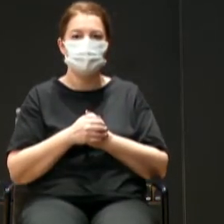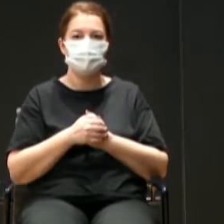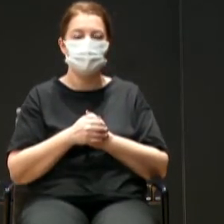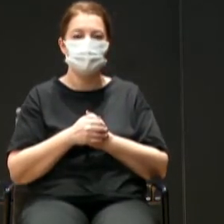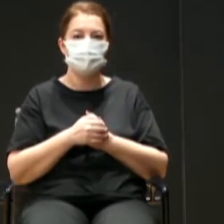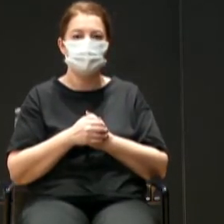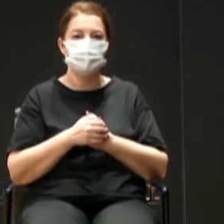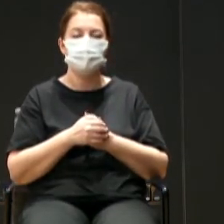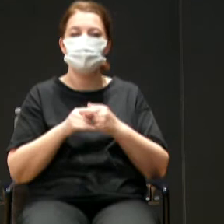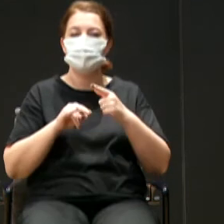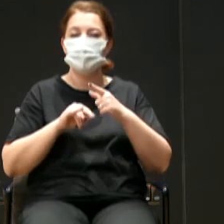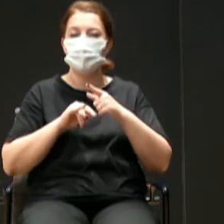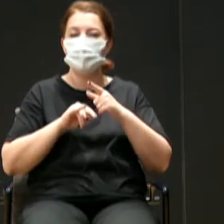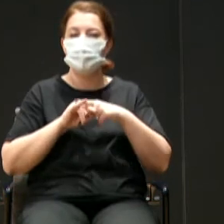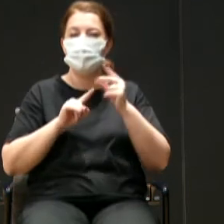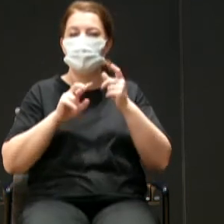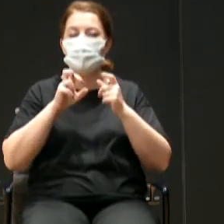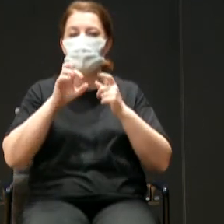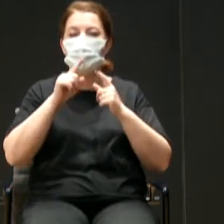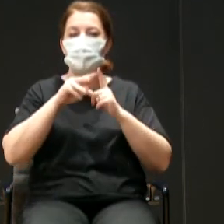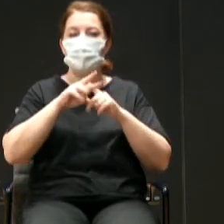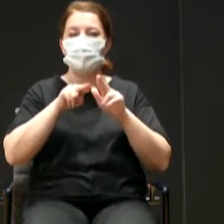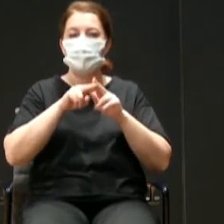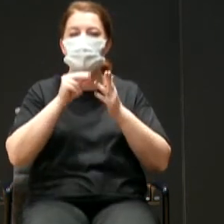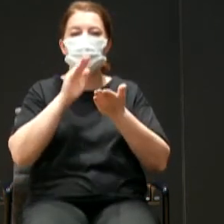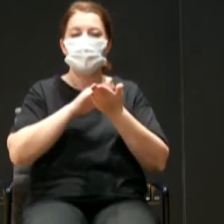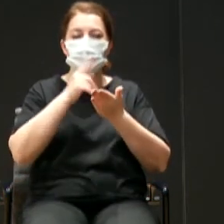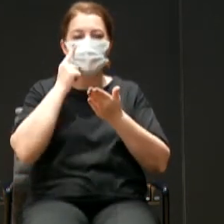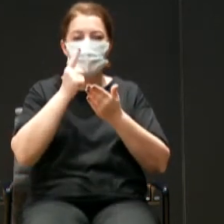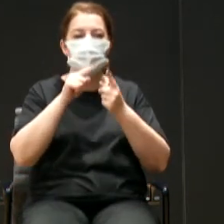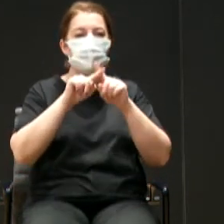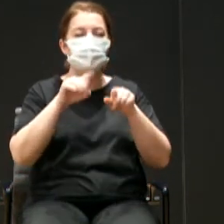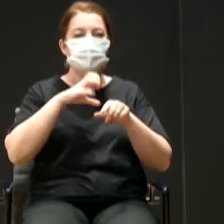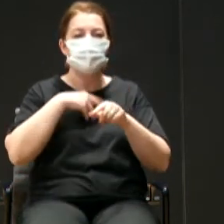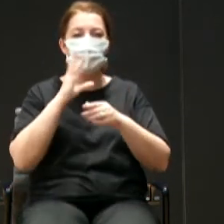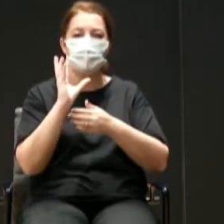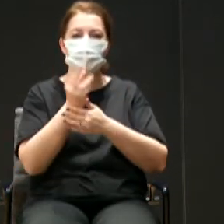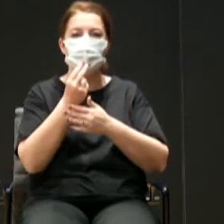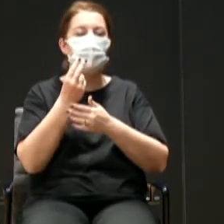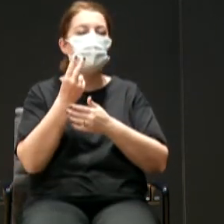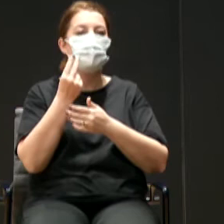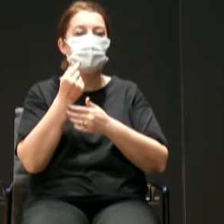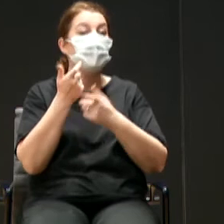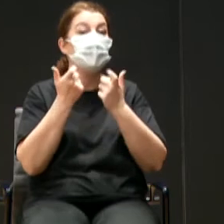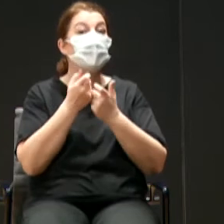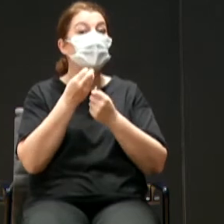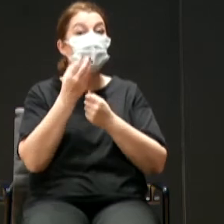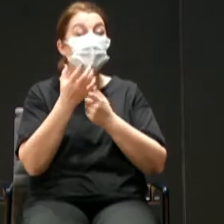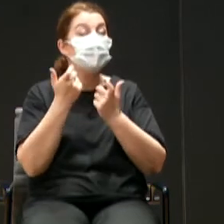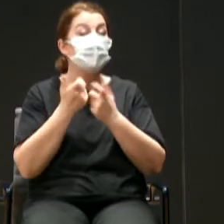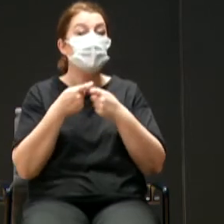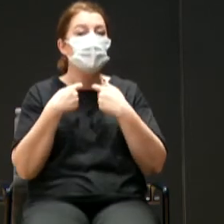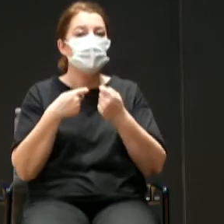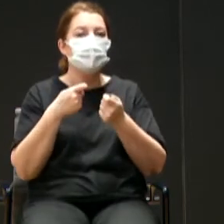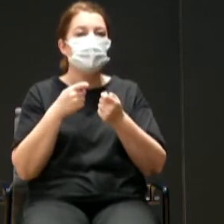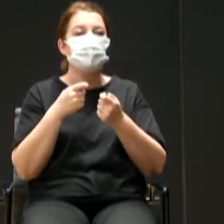Yakuplu'daki ipotek bedellerini, Yakuplu'da arsa sahiplerinden toplanan ipotek bedellerini nereye verdiniz, nereye harcadınız,